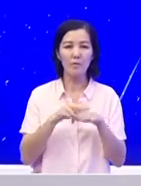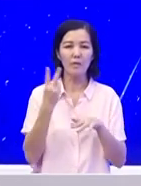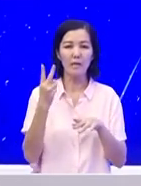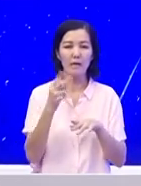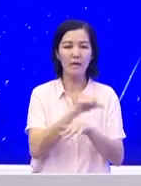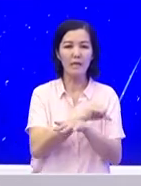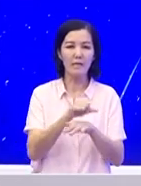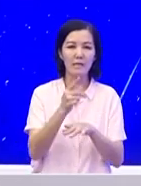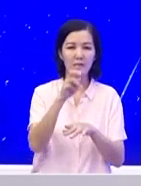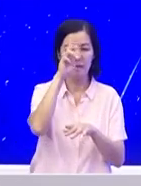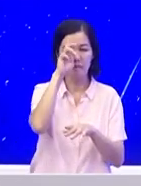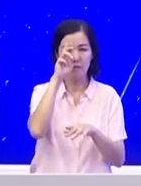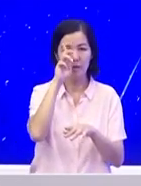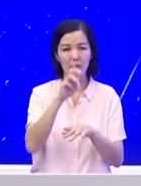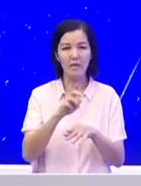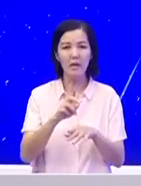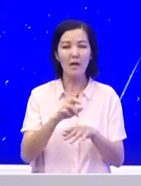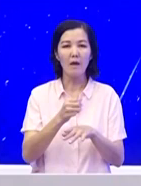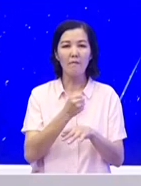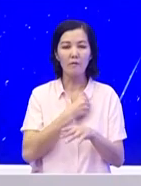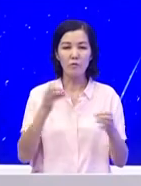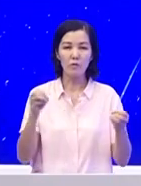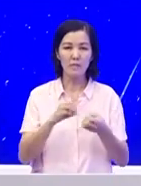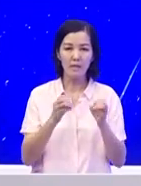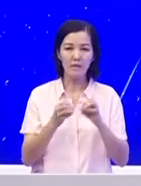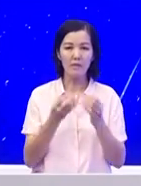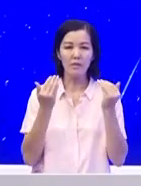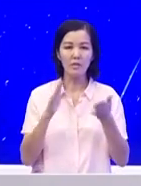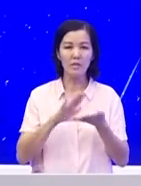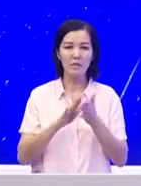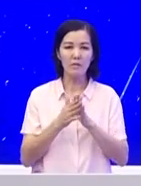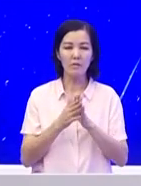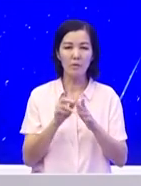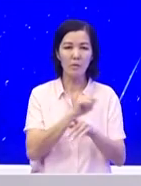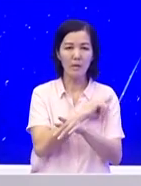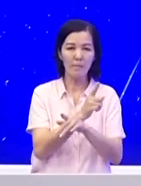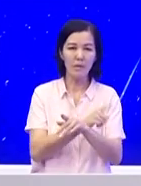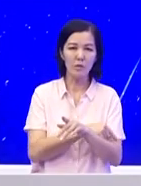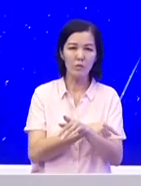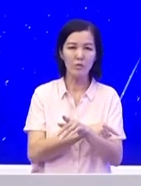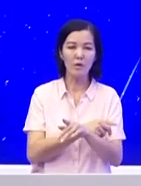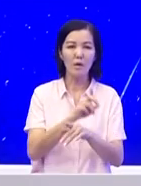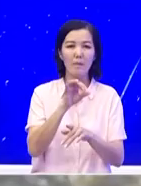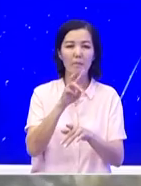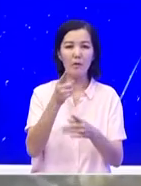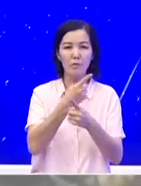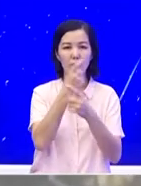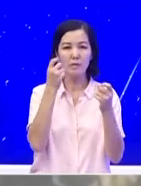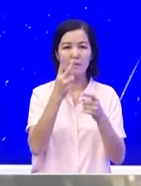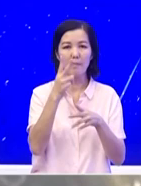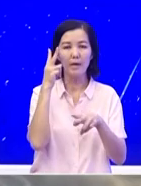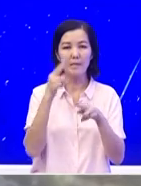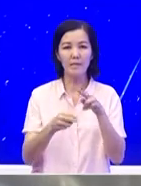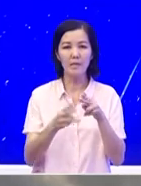В районе города Товуз произошло вооруженное столкновение, и пока ситуация остается напряженной. В Баку сообщили, что потери за два дня